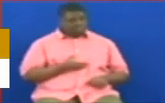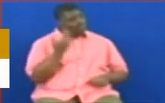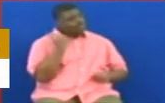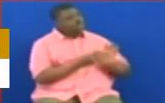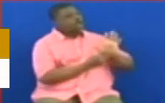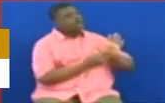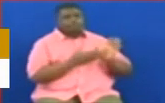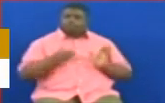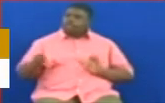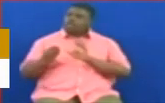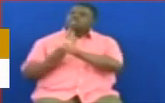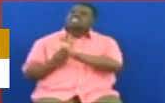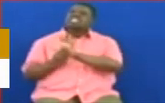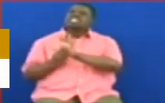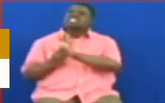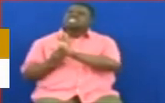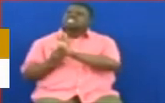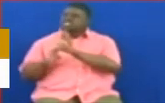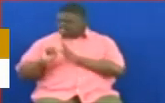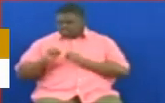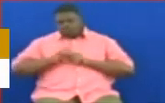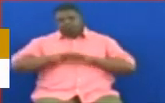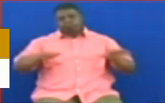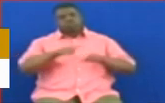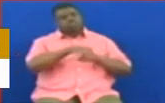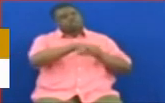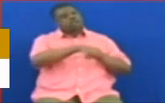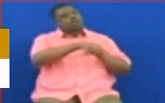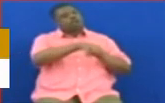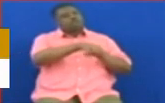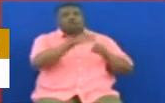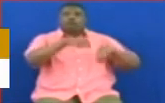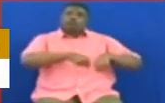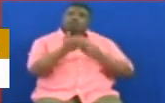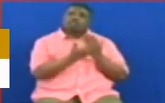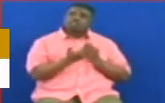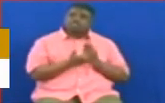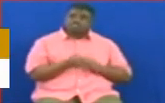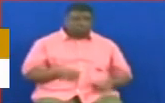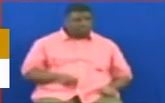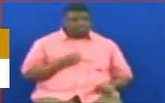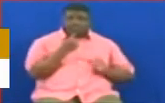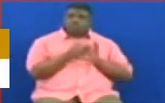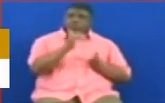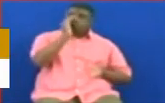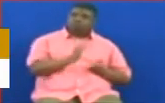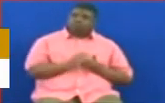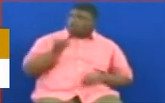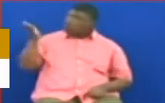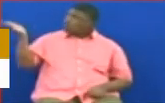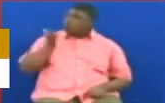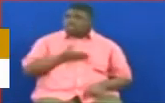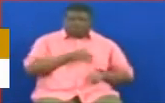kwenye madhara 90, na yana supply samaki hapa nchini. Lakini kama ni maandalizi ya kupunguza kuagiza samaki kutoka